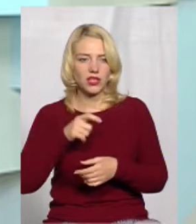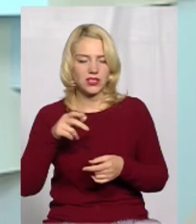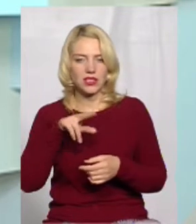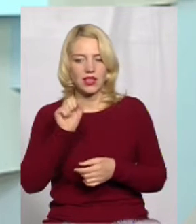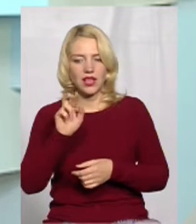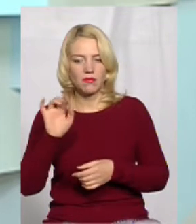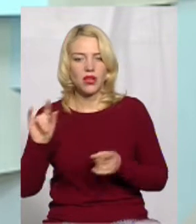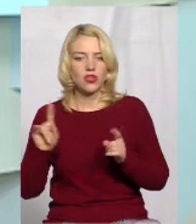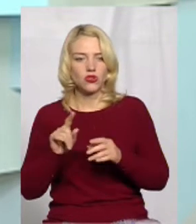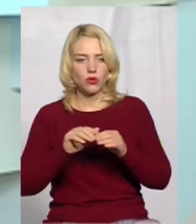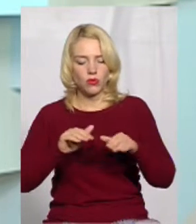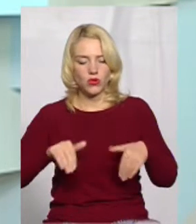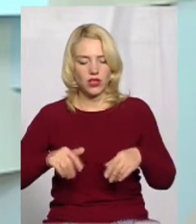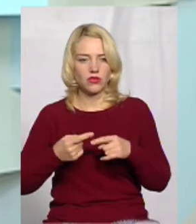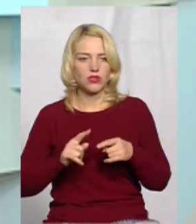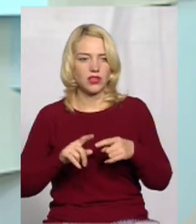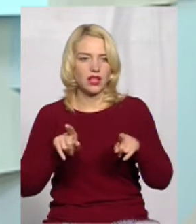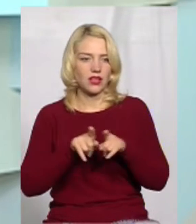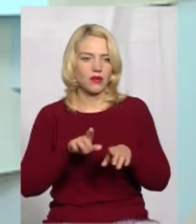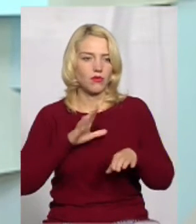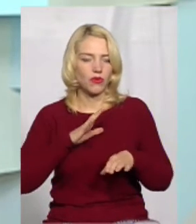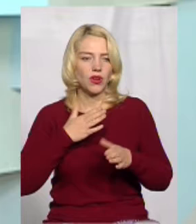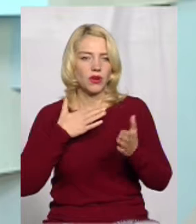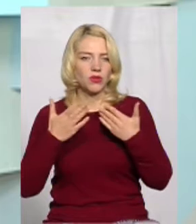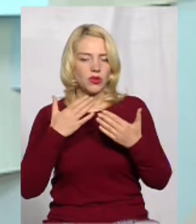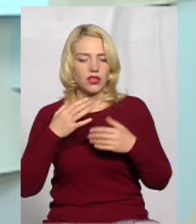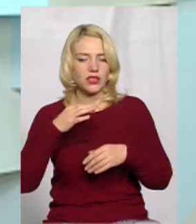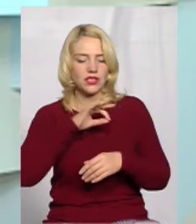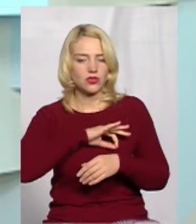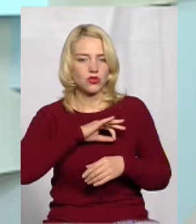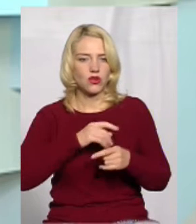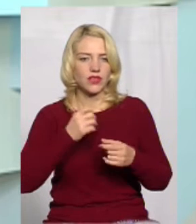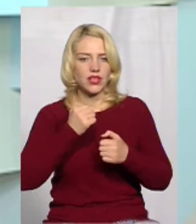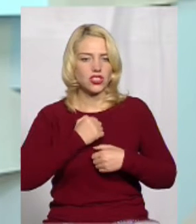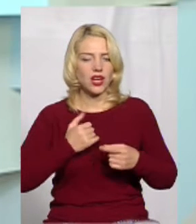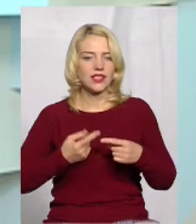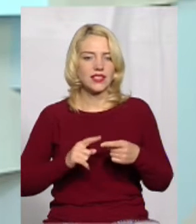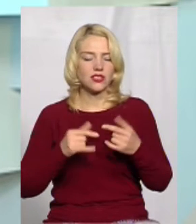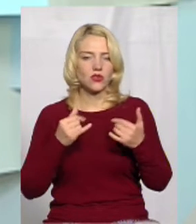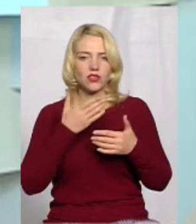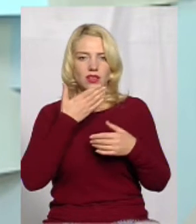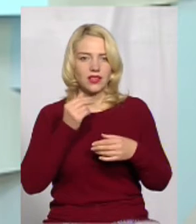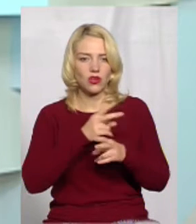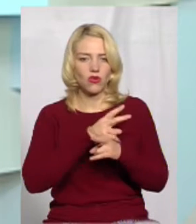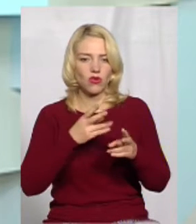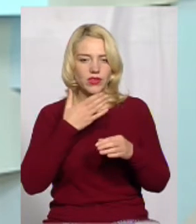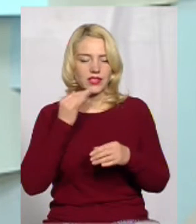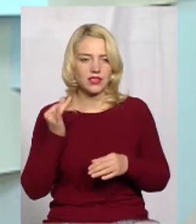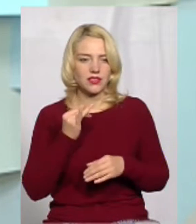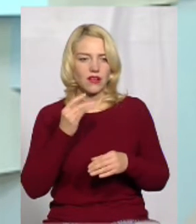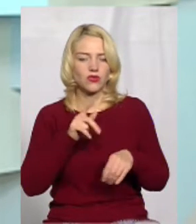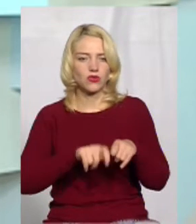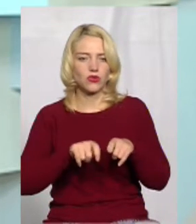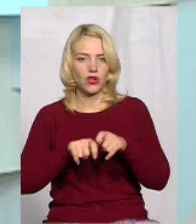щоб уникнути це, був такий підхід застосований. І, на жаль, на сьогодні це нікого не зацікавило з контролюючого